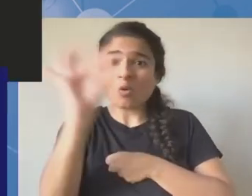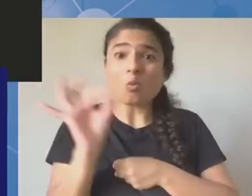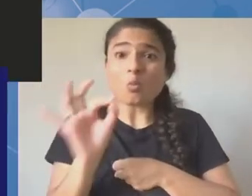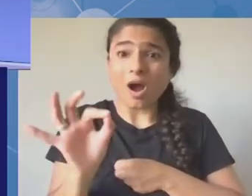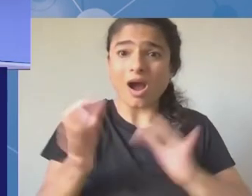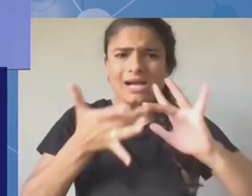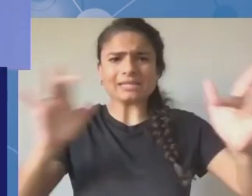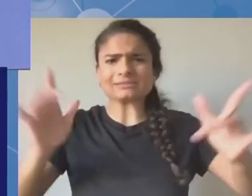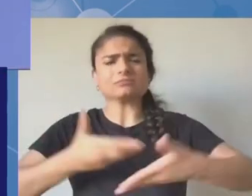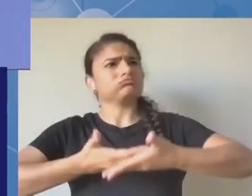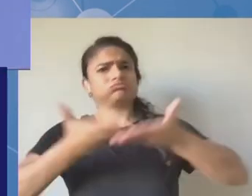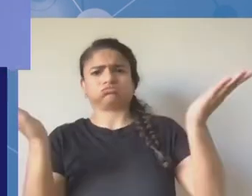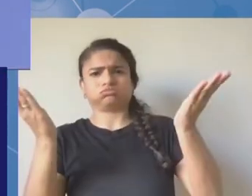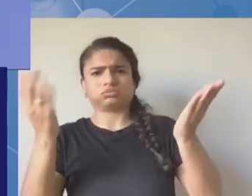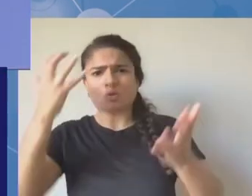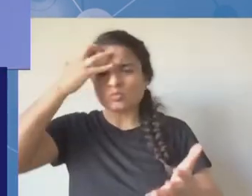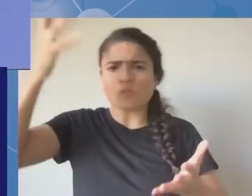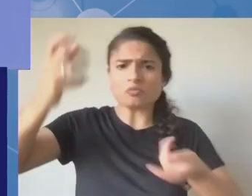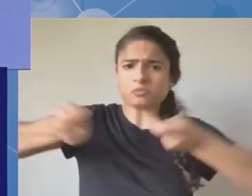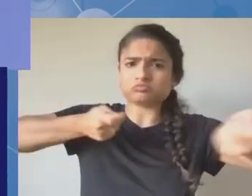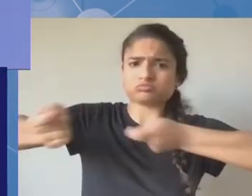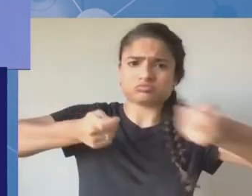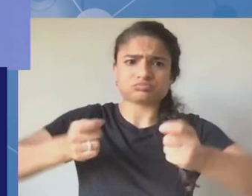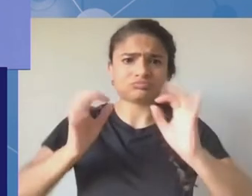هو منصة للجميع، فلا ننساها.